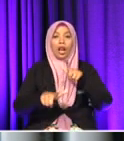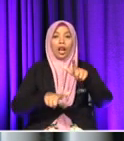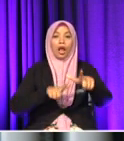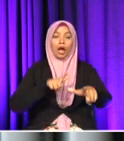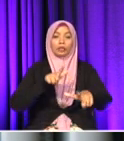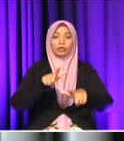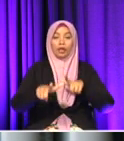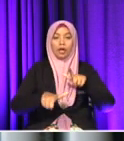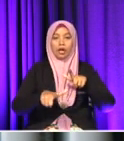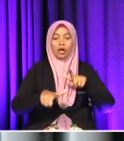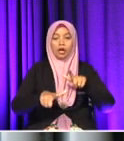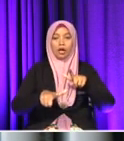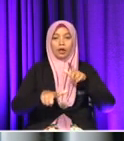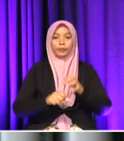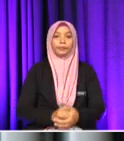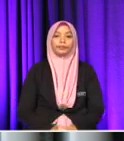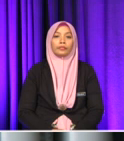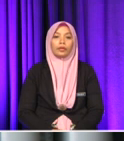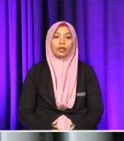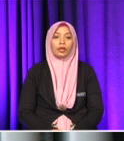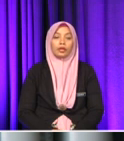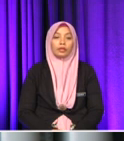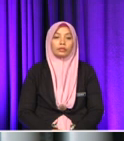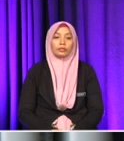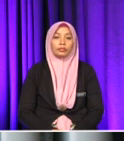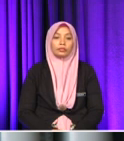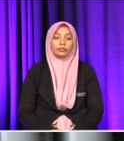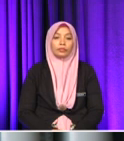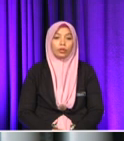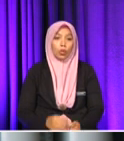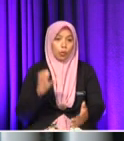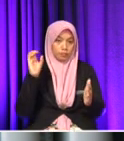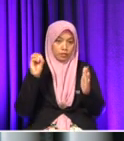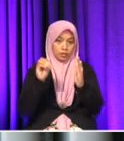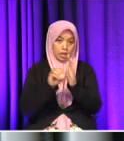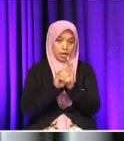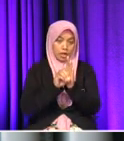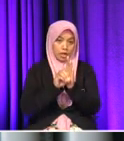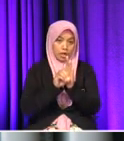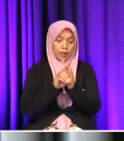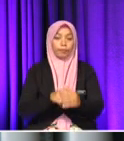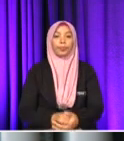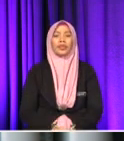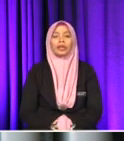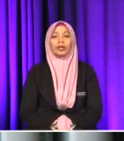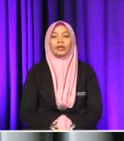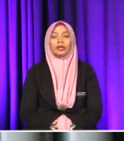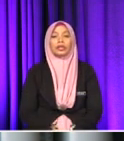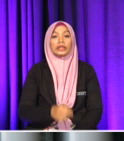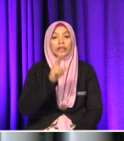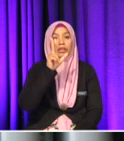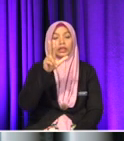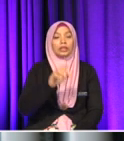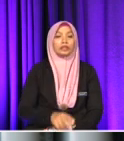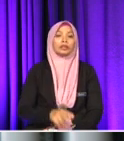lapangan-lakaran kecil objek Oke y-nya dikenal sebagai Lakar yang kecil dalam proses pengolahan air dan langkah ketiga di